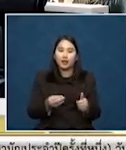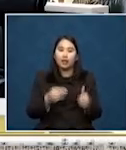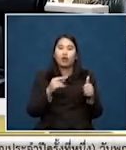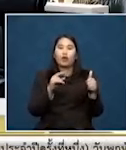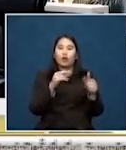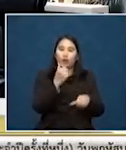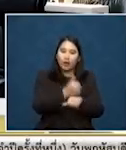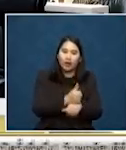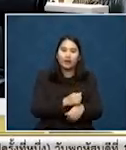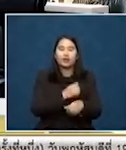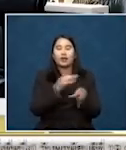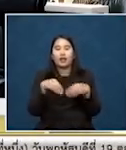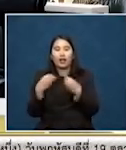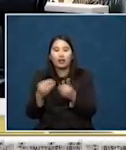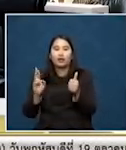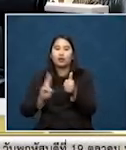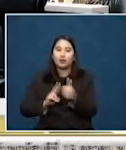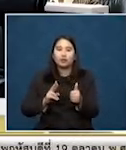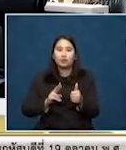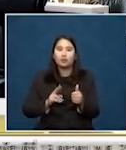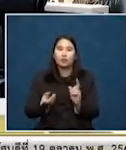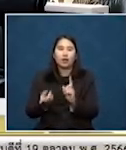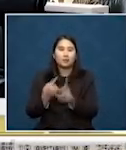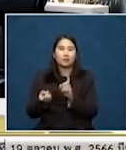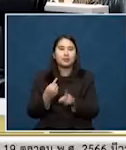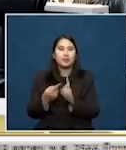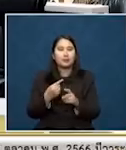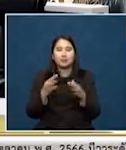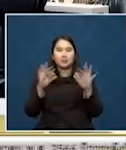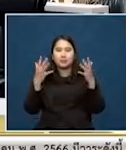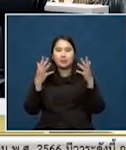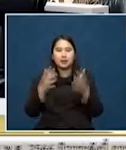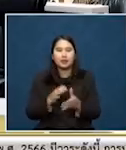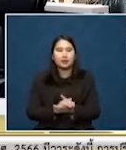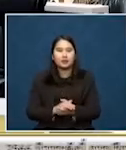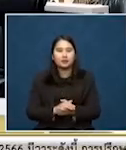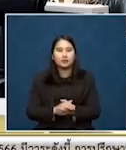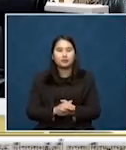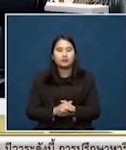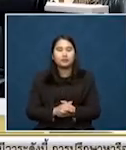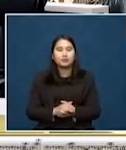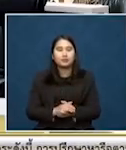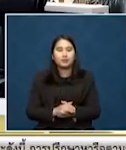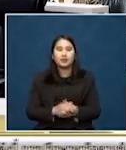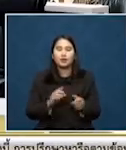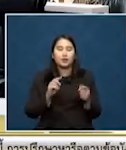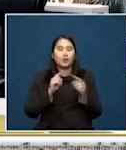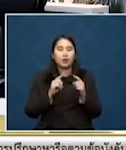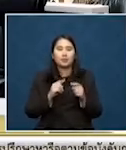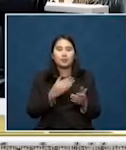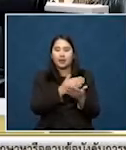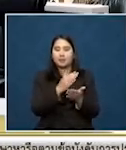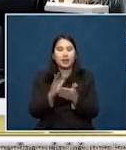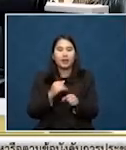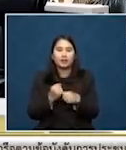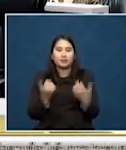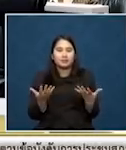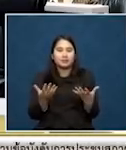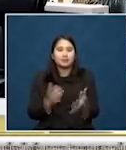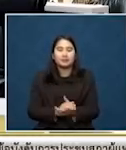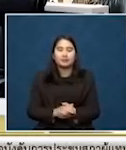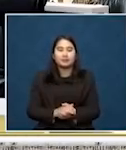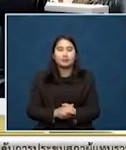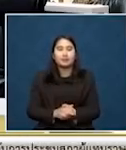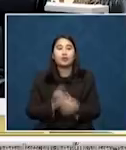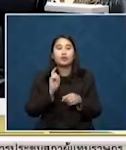จีนและราชอาณาจักรซาอุดิอาระเบียคุณจะตั้งถามก็ได้แต่มันก็เป็นสิทธิ์ของเขาเช่นกันที่เขาจะ